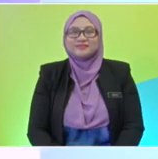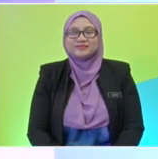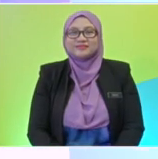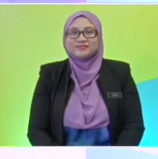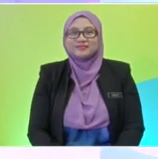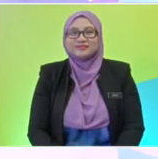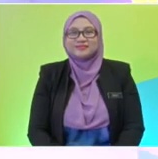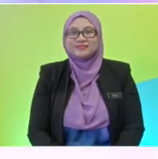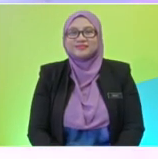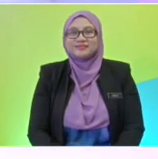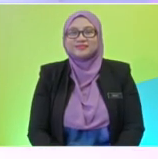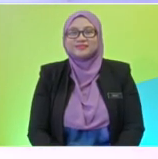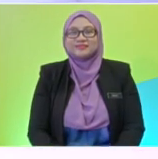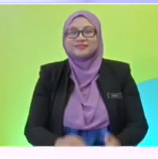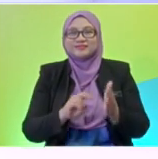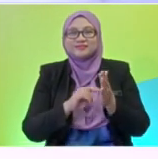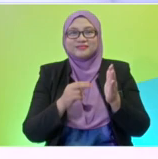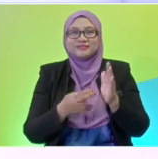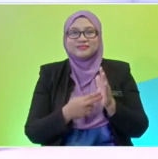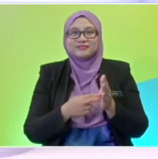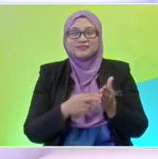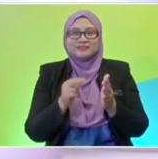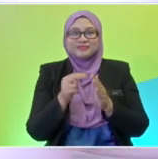Tolong bacakan maksud nilai